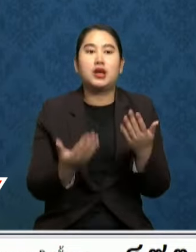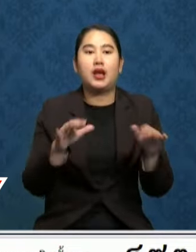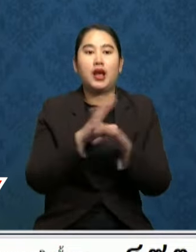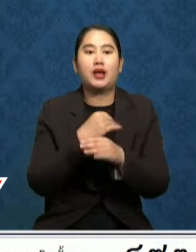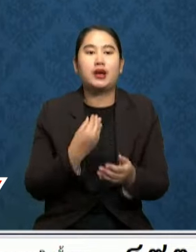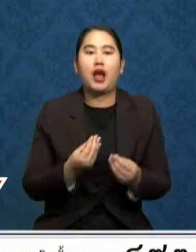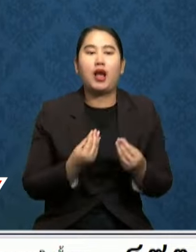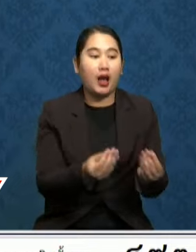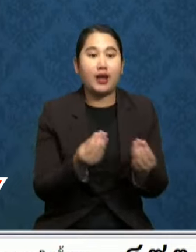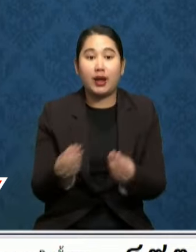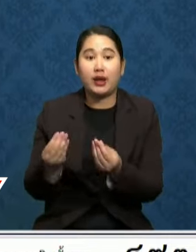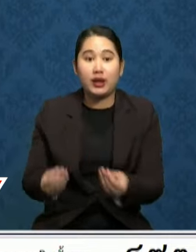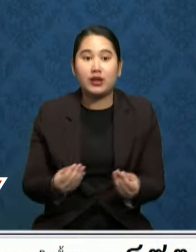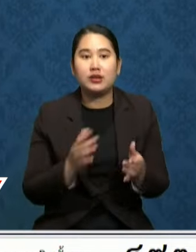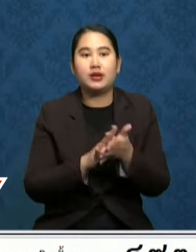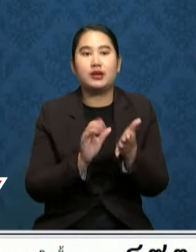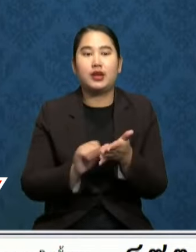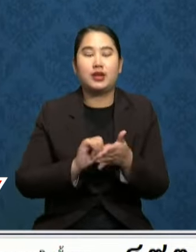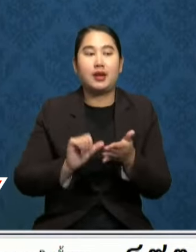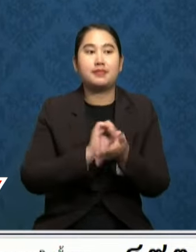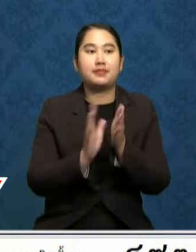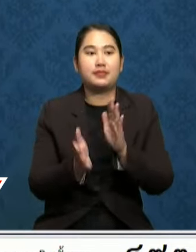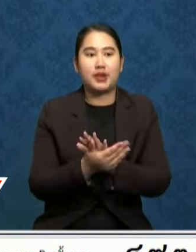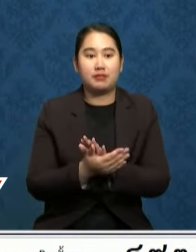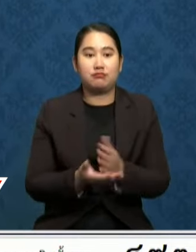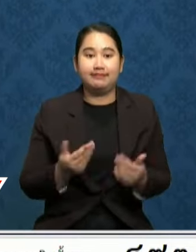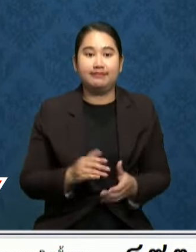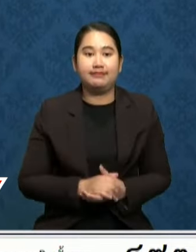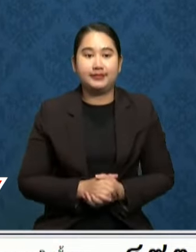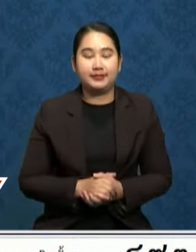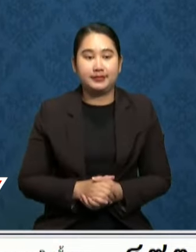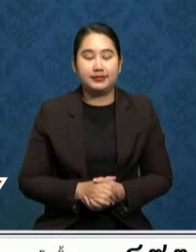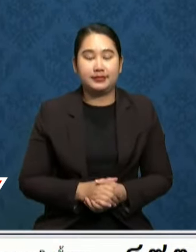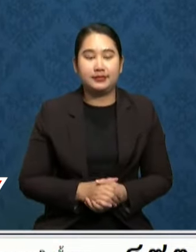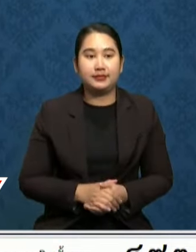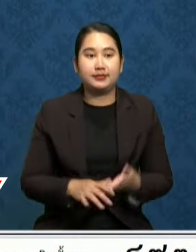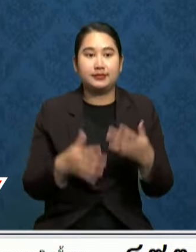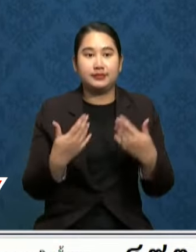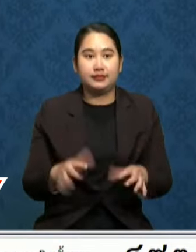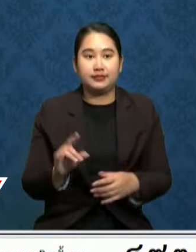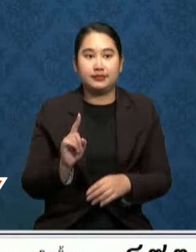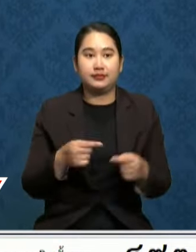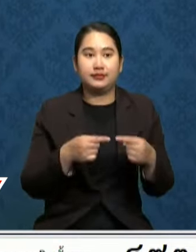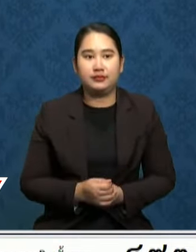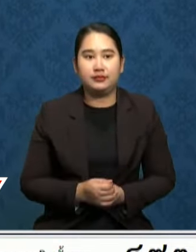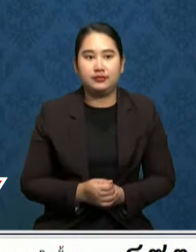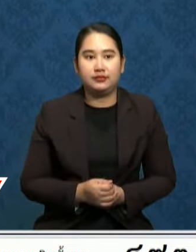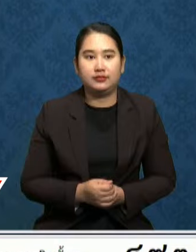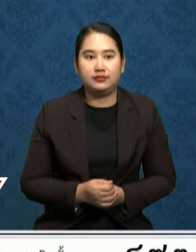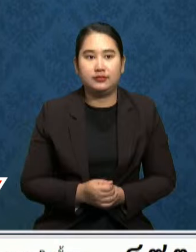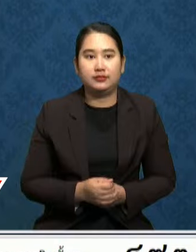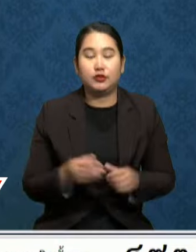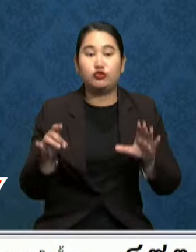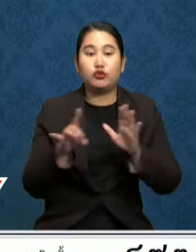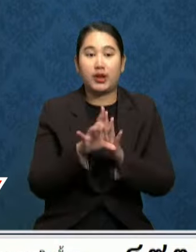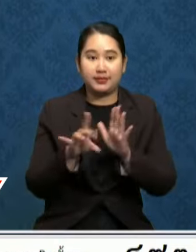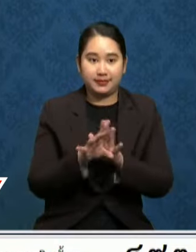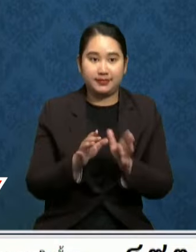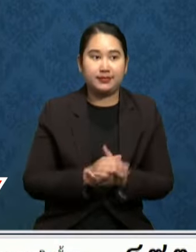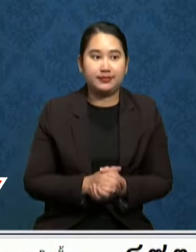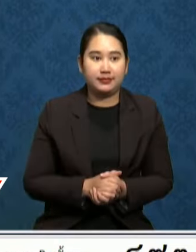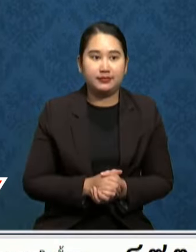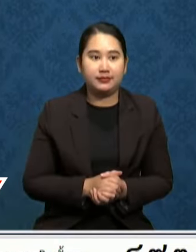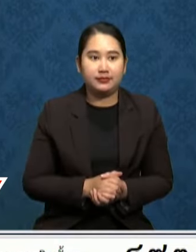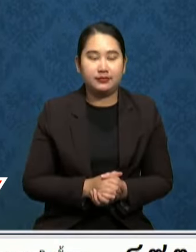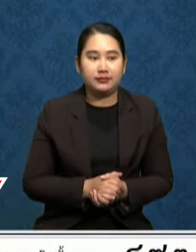แจกเสือโหแล้วอาจจะปรับนิดปรับหน่อยให้มเข้าตัวเทในเครับดันั้ธรรมทานครั ขอสไลดสุดท้ายดวยนะฮะสไ